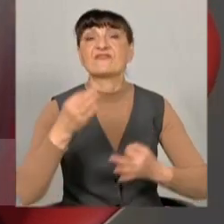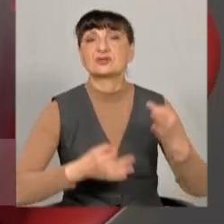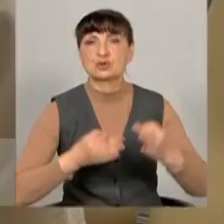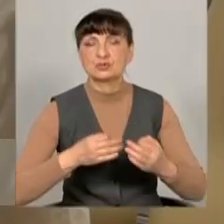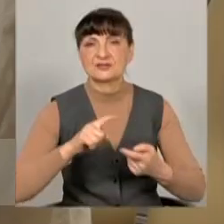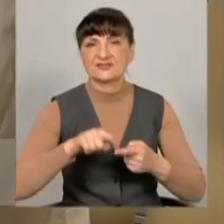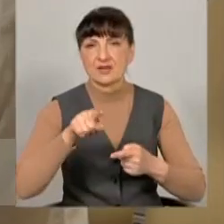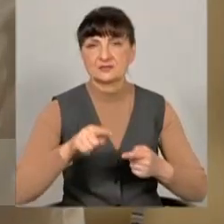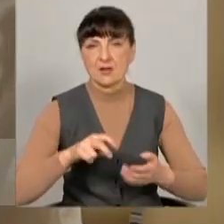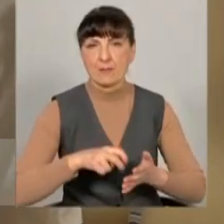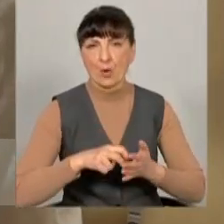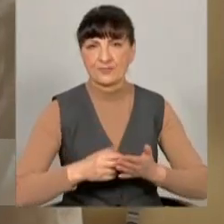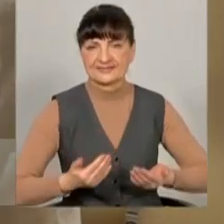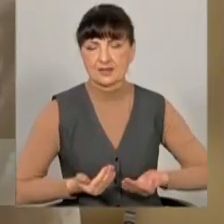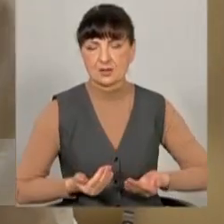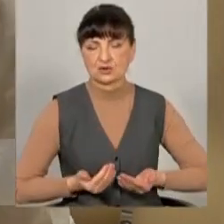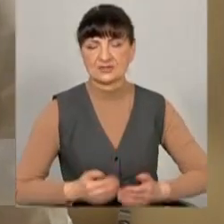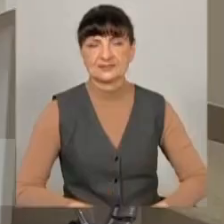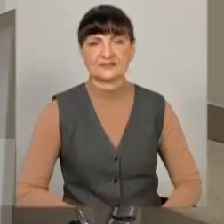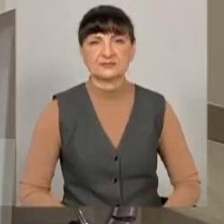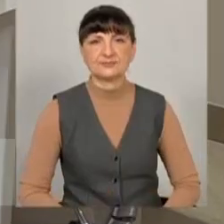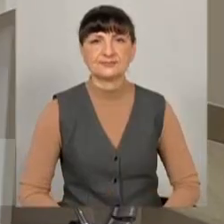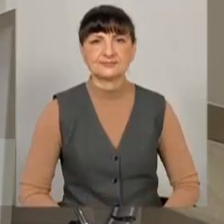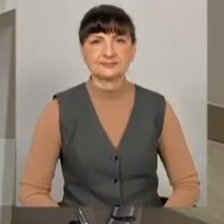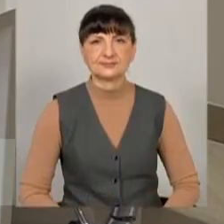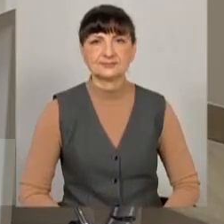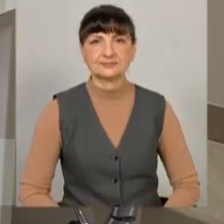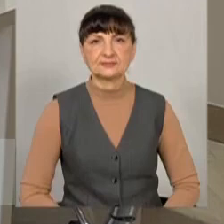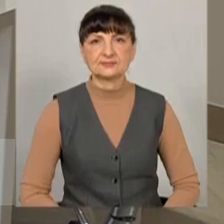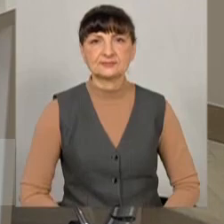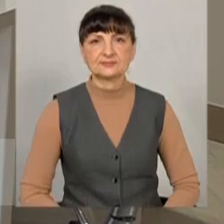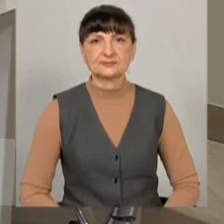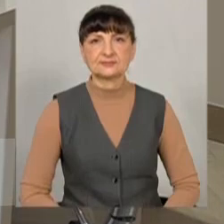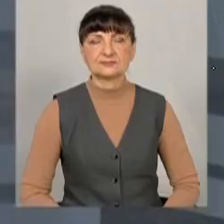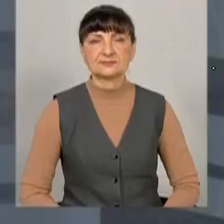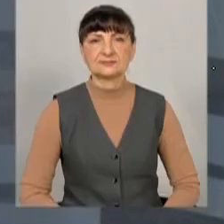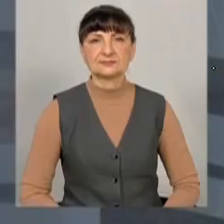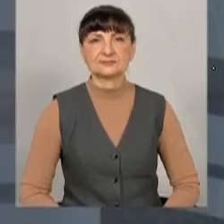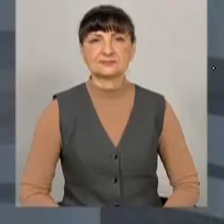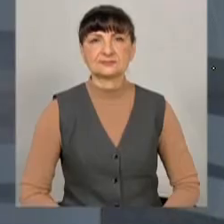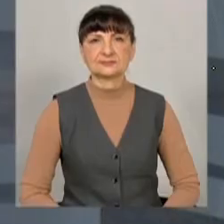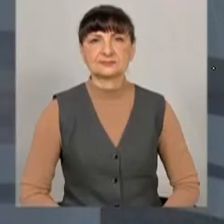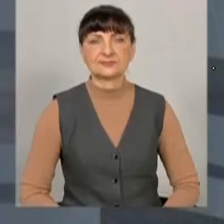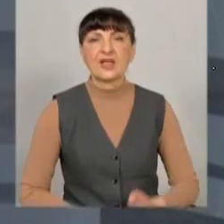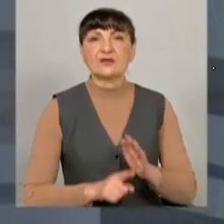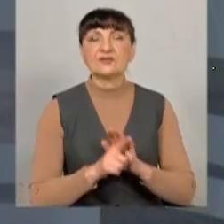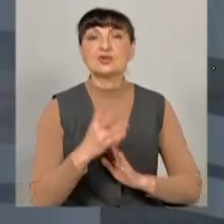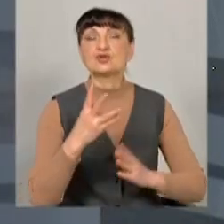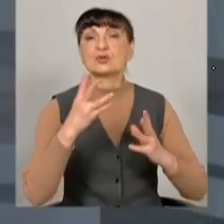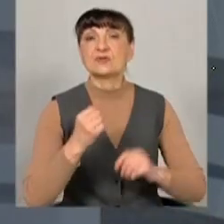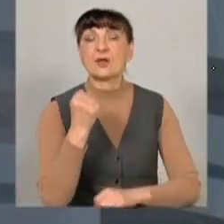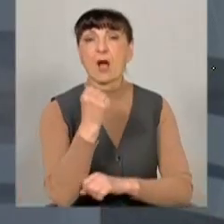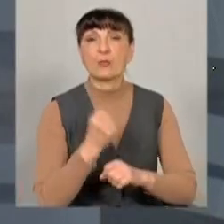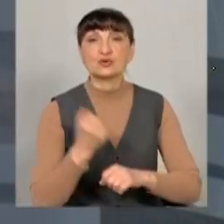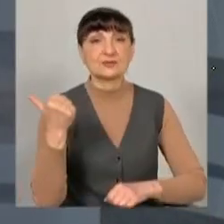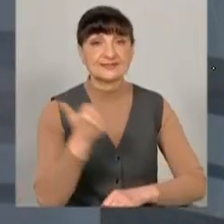месту жительства. Дина Жанабекова, Жадыра Умаржан, Жаксылык Тлепберген, телеканал «Алматы». Введение четырехдневной рабочей